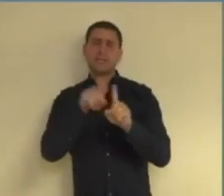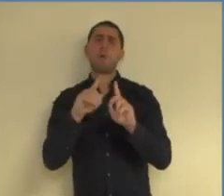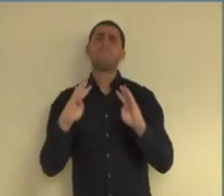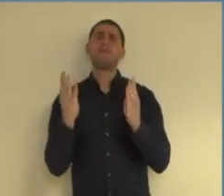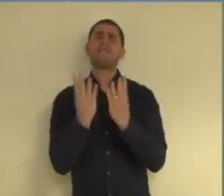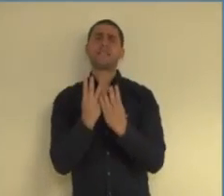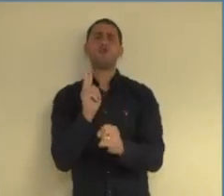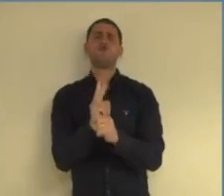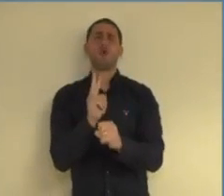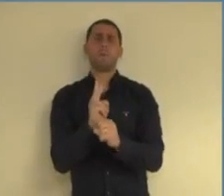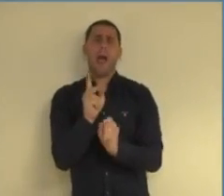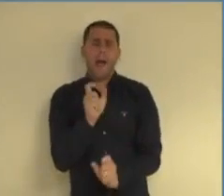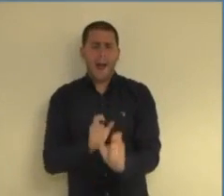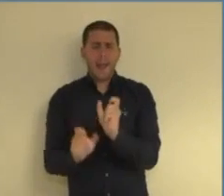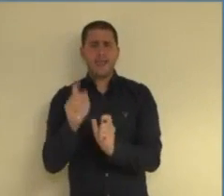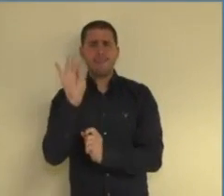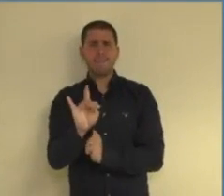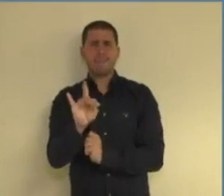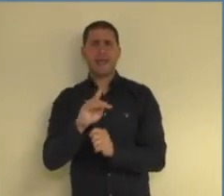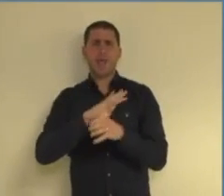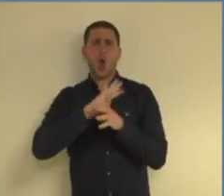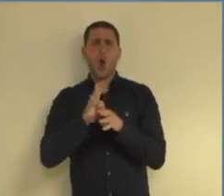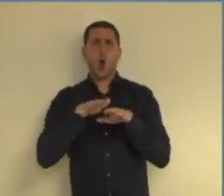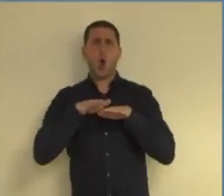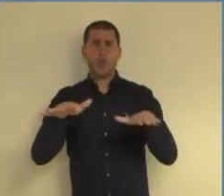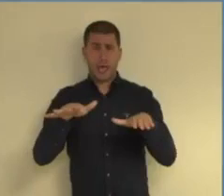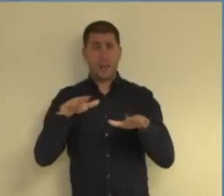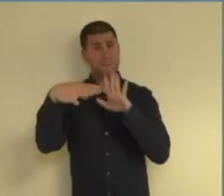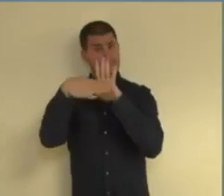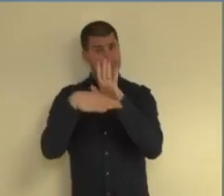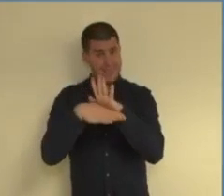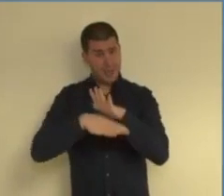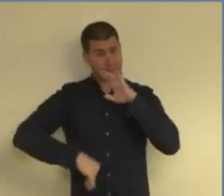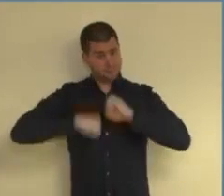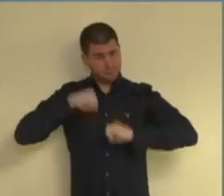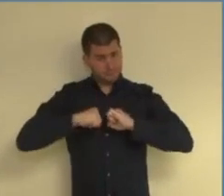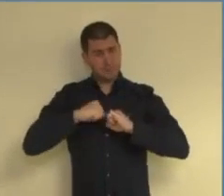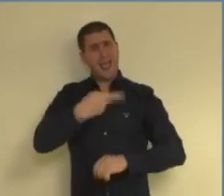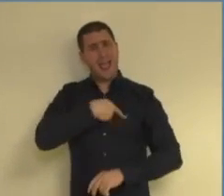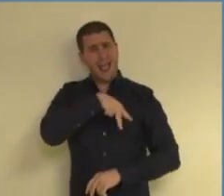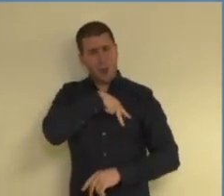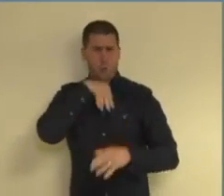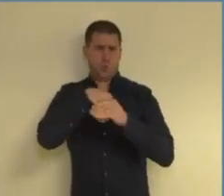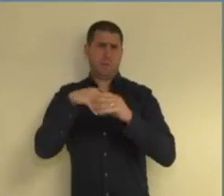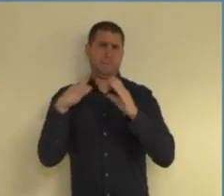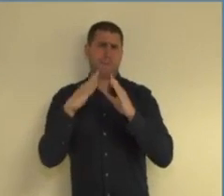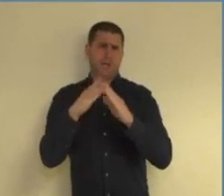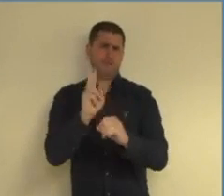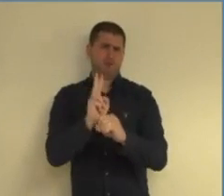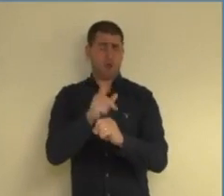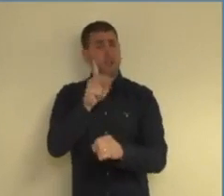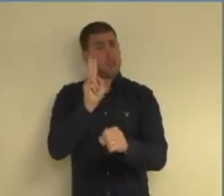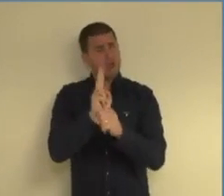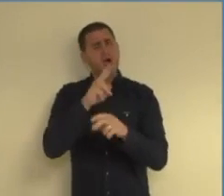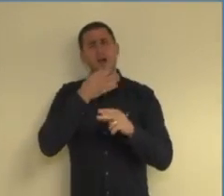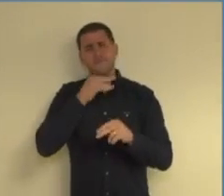המבצר שלכם להגנה מפני מגפת הקורונה, בתנאי שתנהגו גם באחריות בתוך הבית. אז